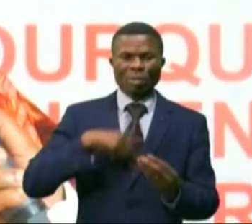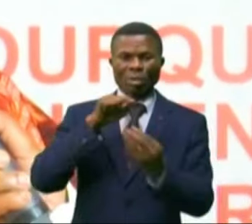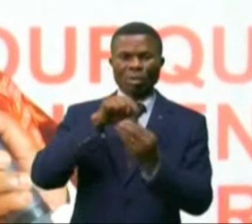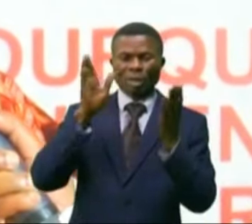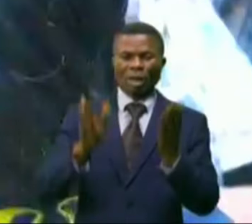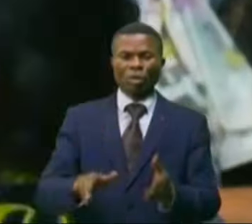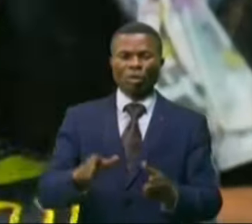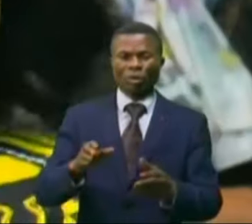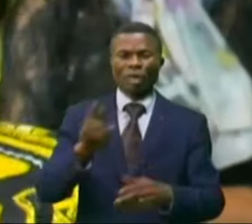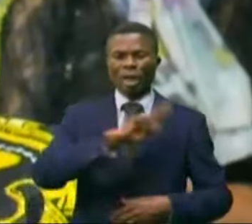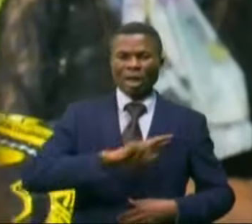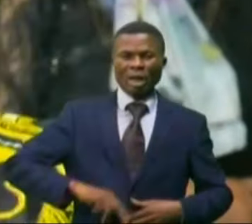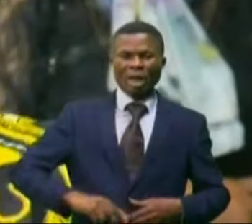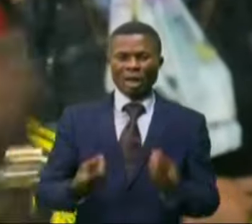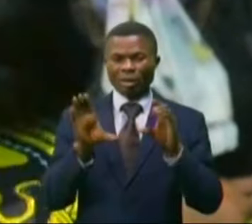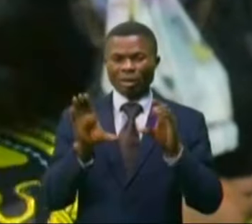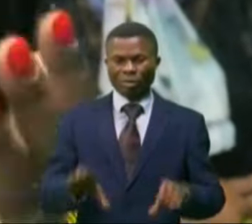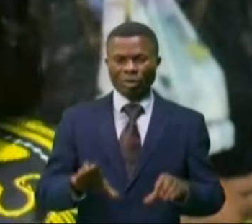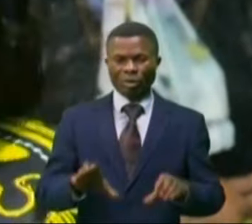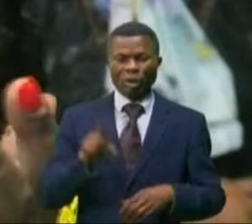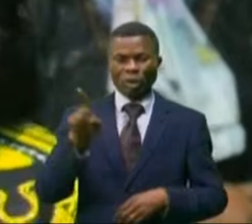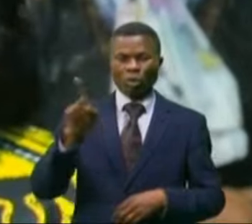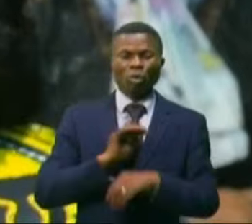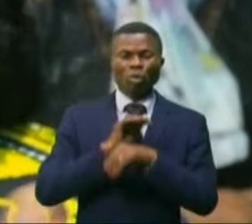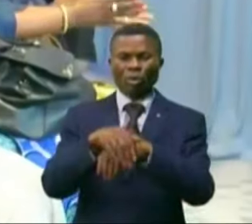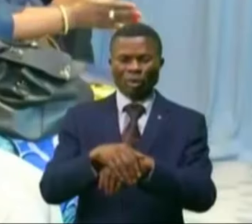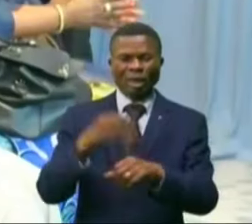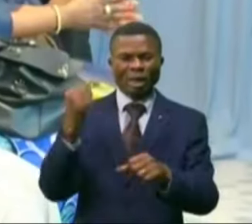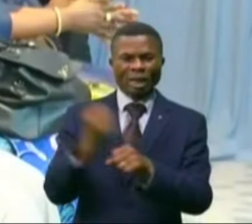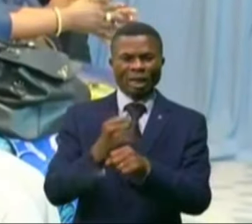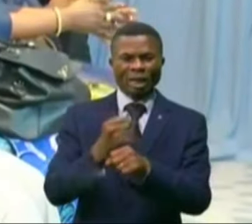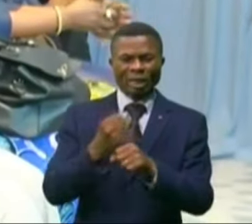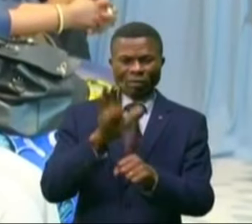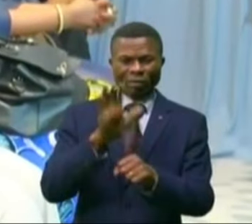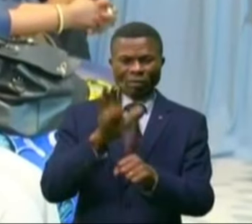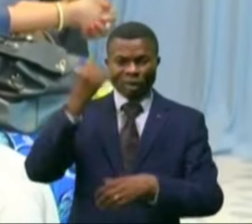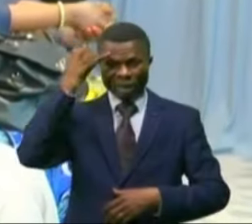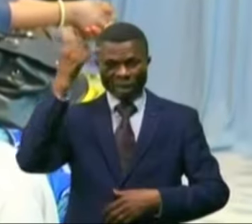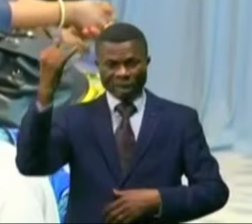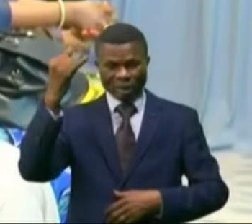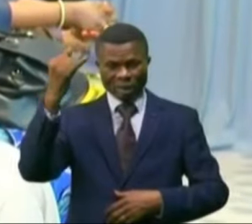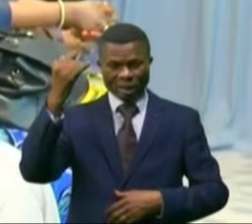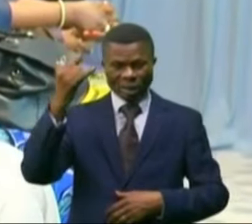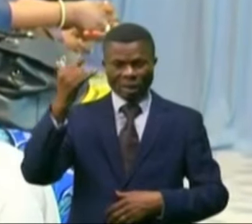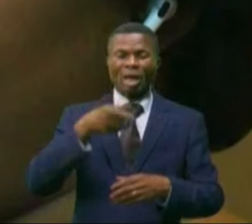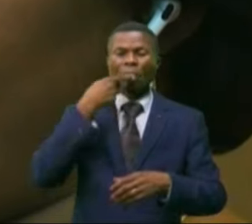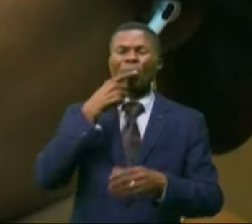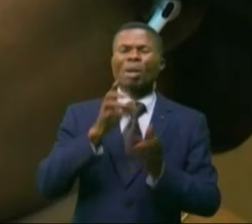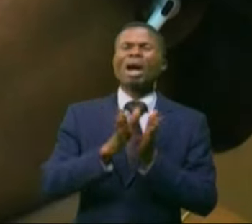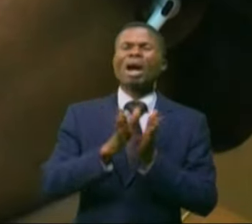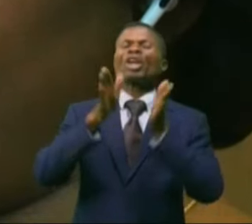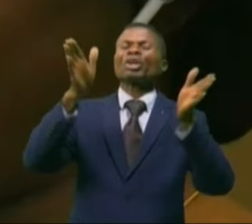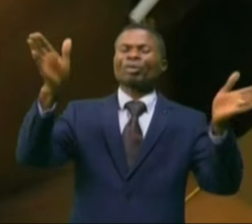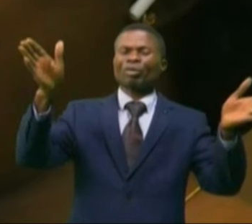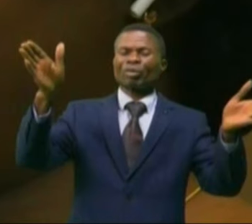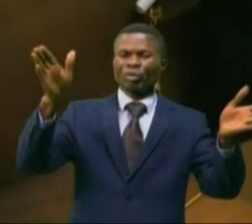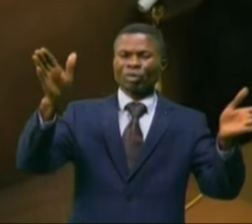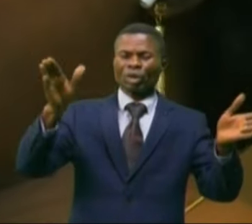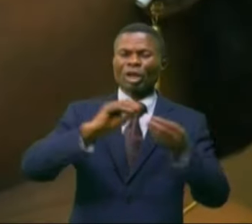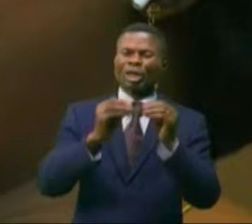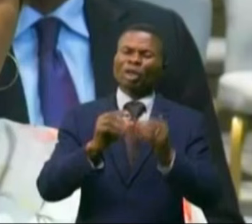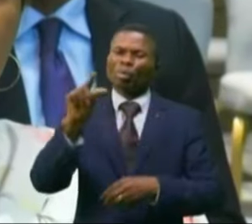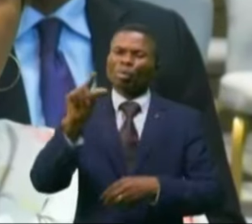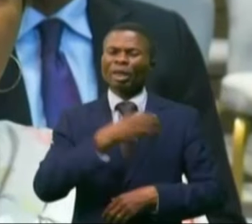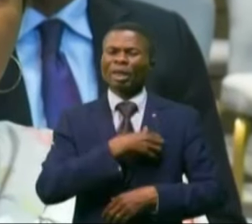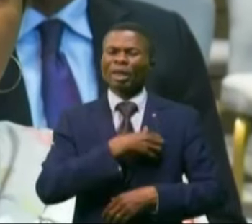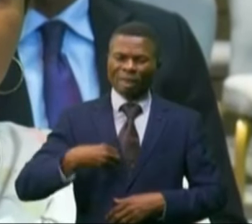RDC. Et l'AFEC s'engage à travailler dans le sens de rehausser ces taux visiblement faibles pour plus de